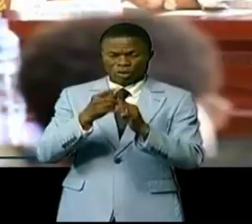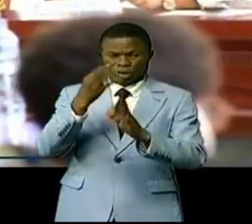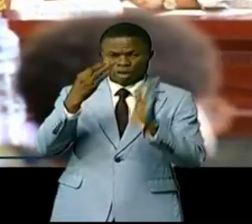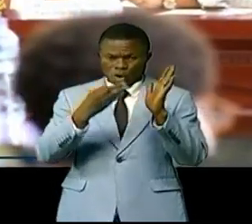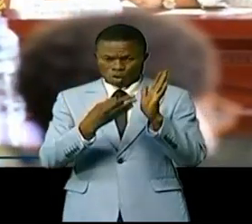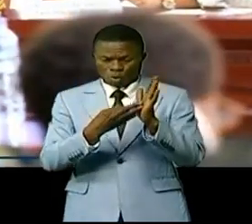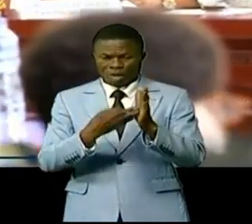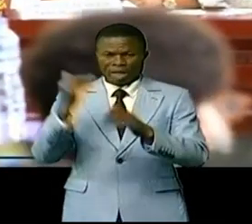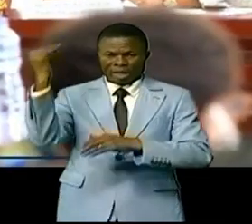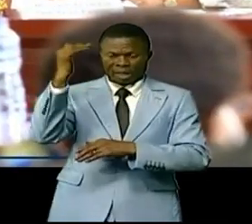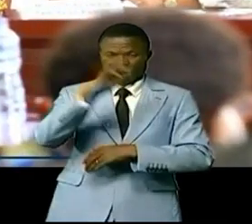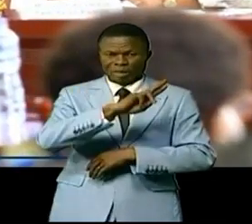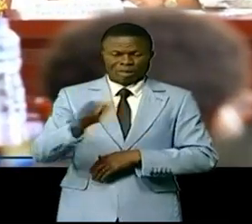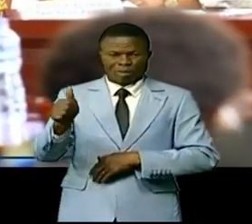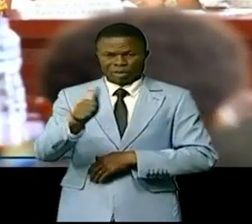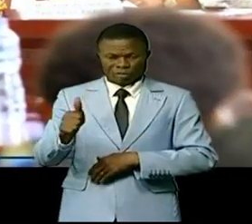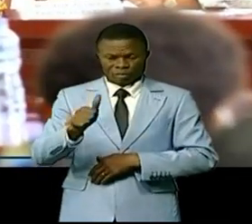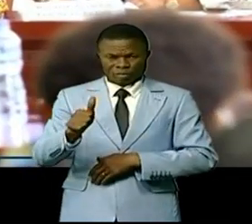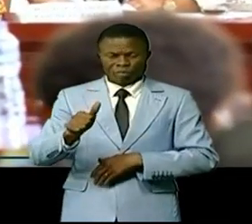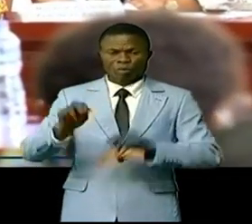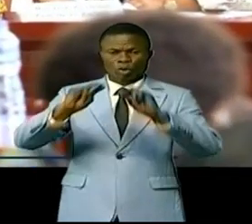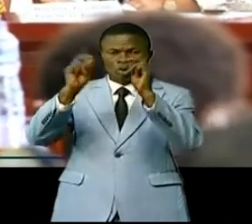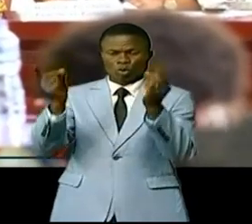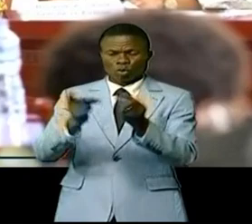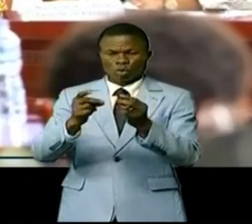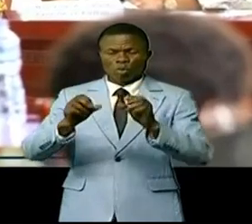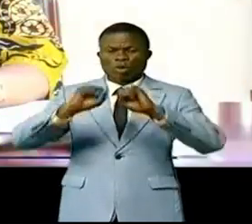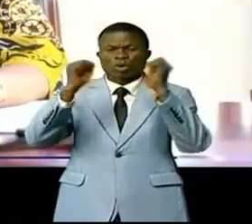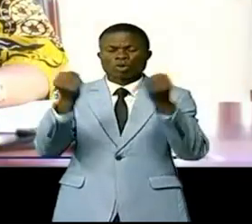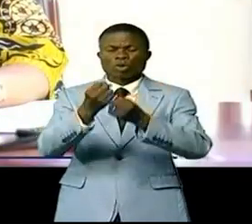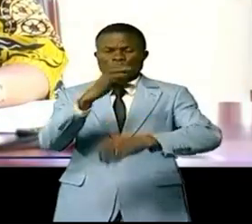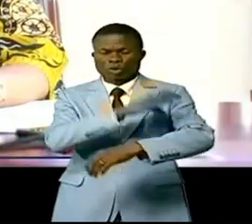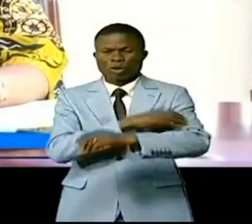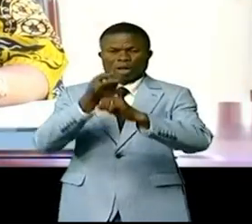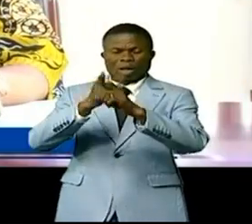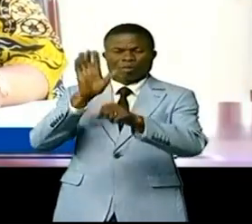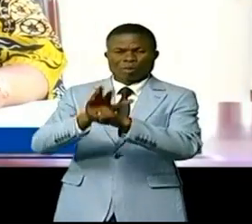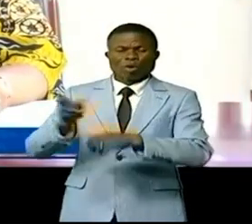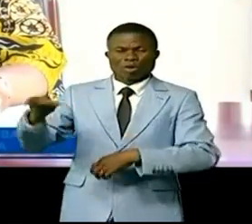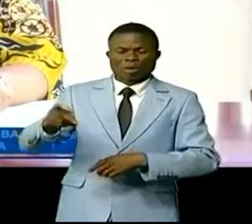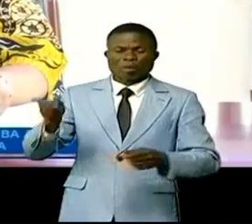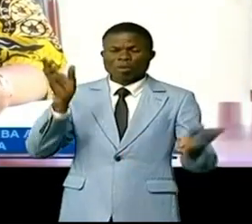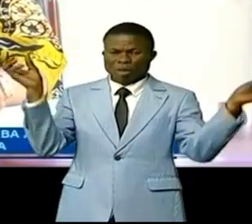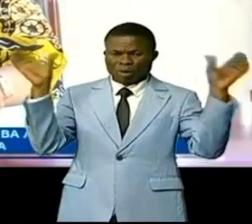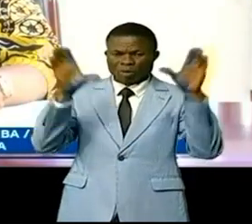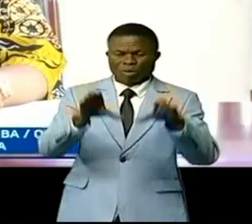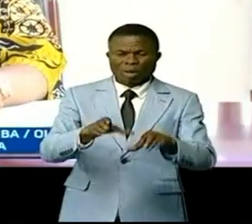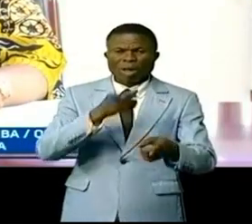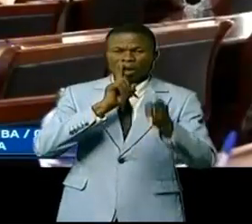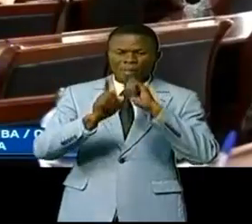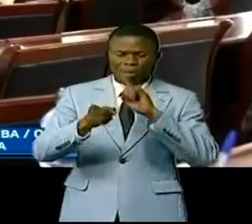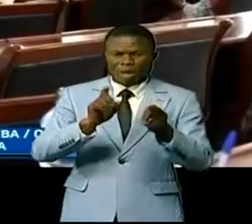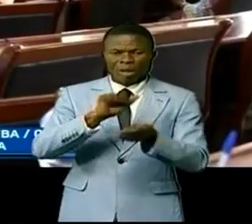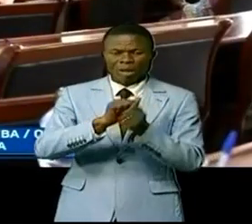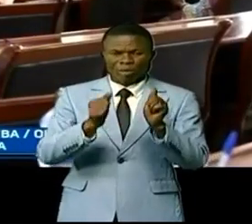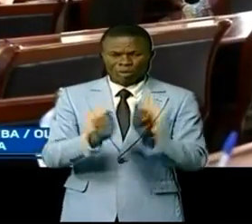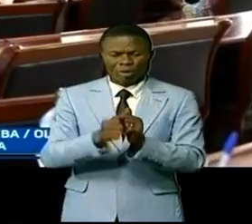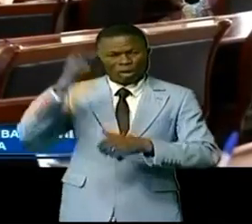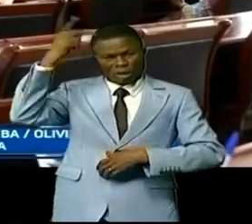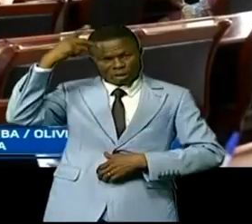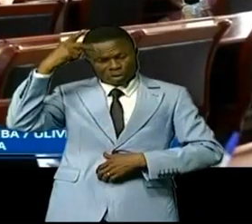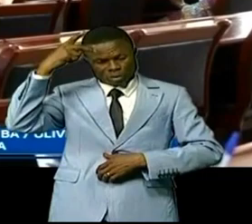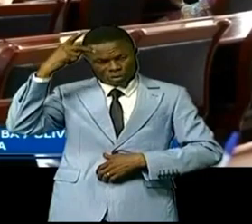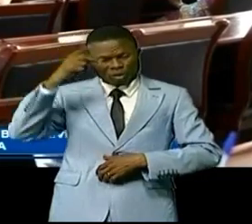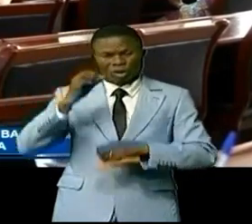8 décembre 2021, les délégués de la société civile venus des différentes provinces vont échanger et débattre de la politique de